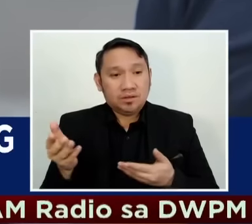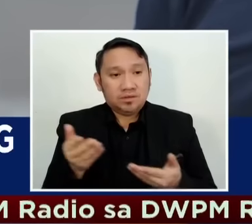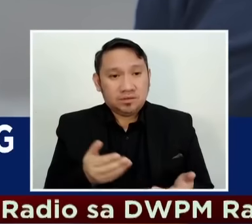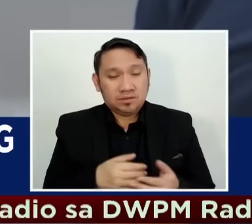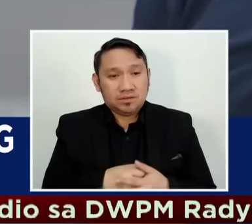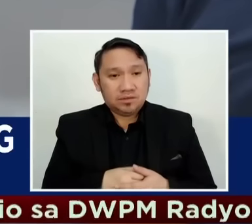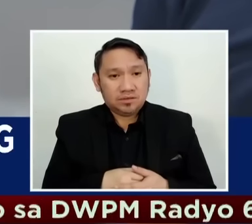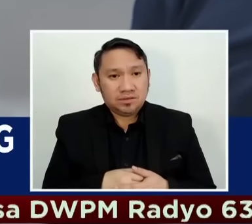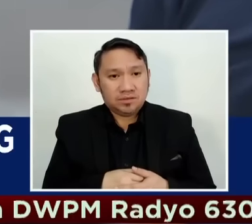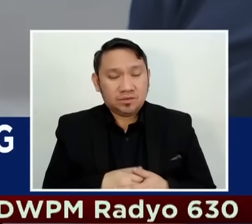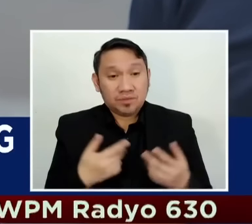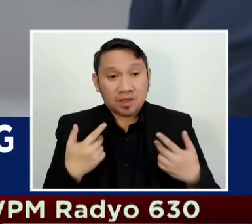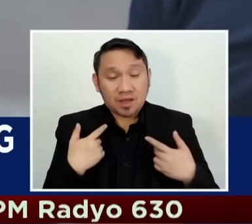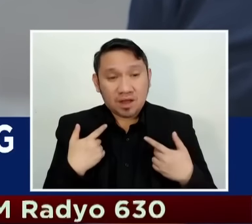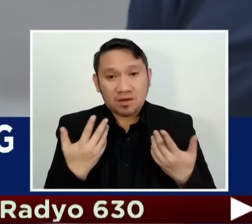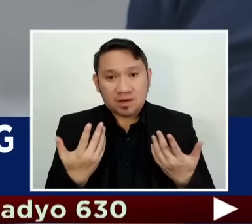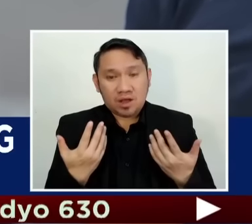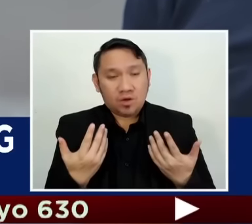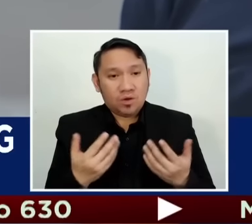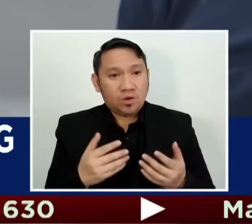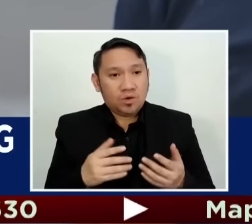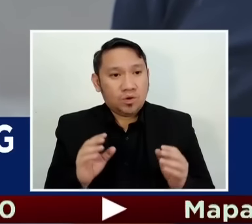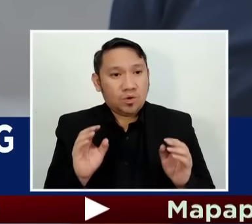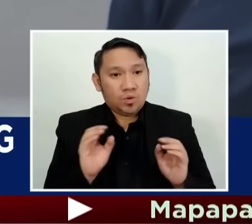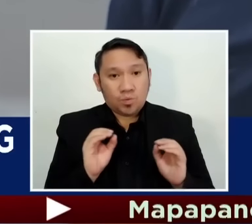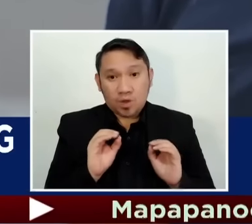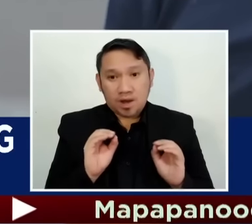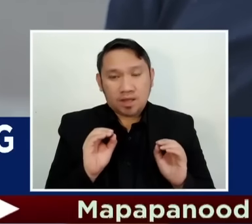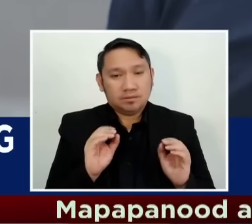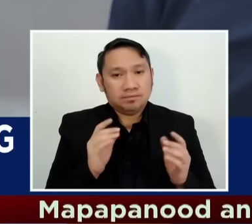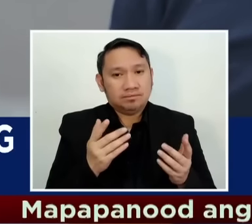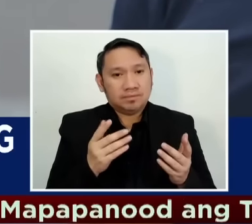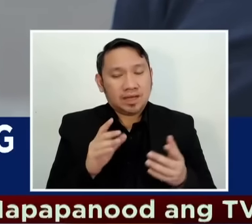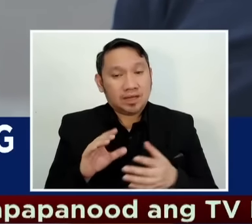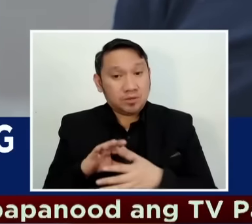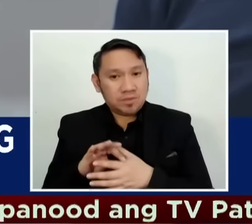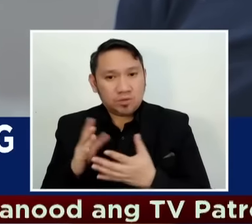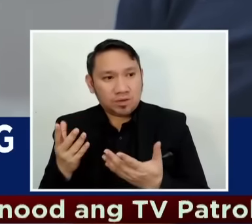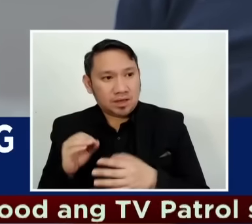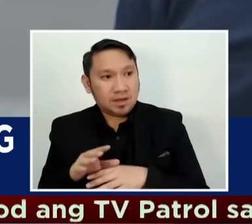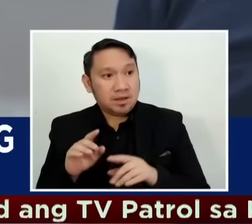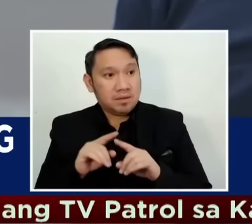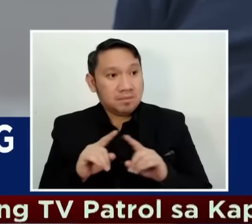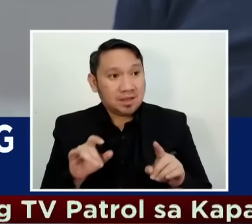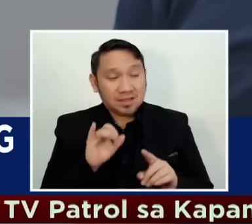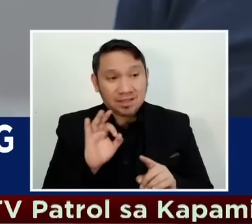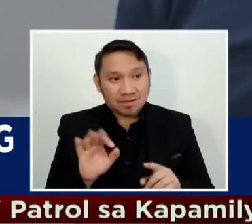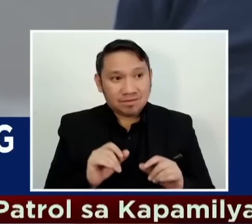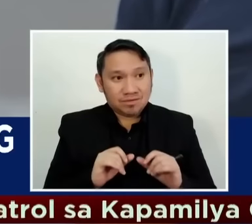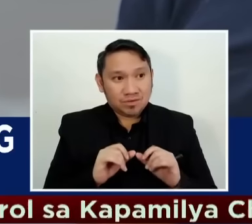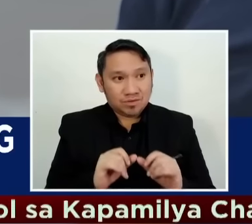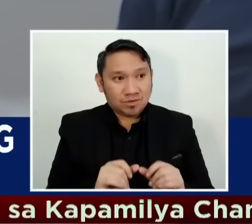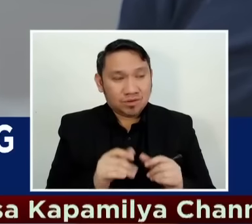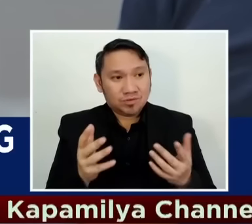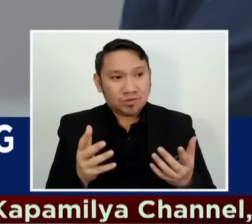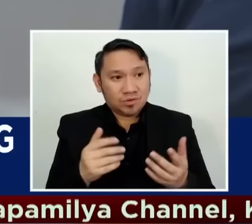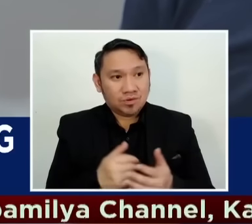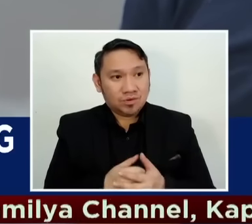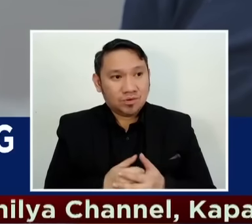is currently we are free from foot and mouth disease. But kung tuloy-tuloy ito, hindi natin nakuha ito na contaminated. So